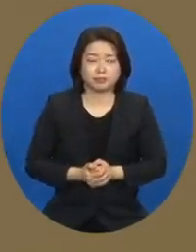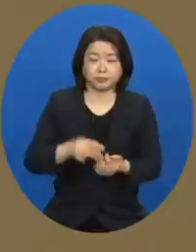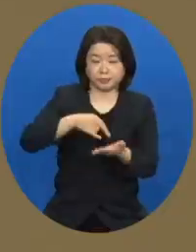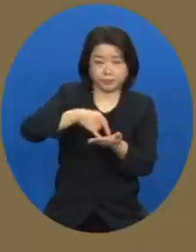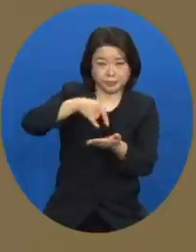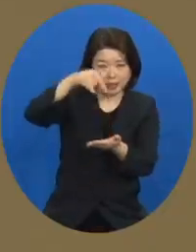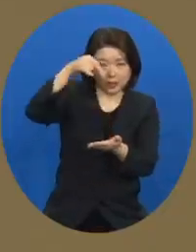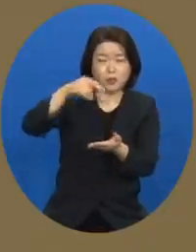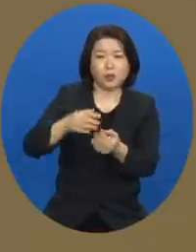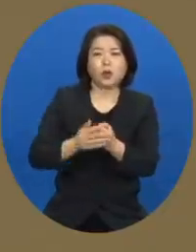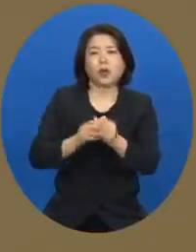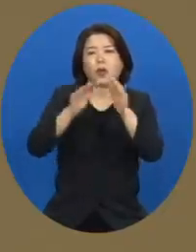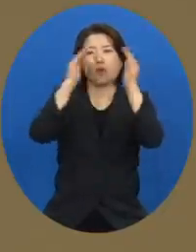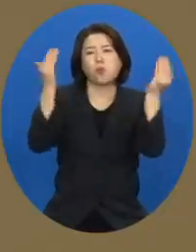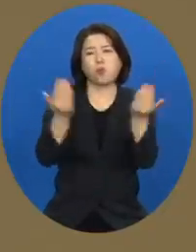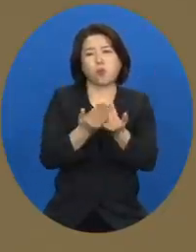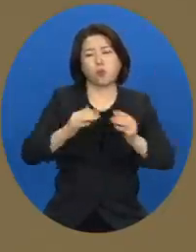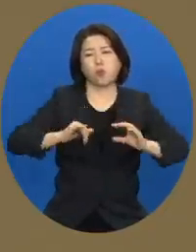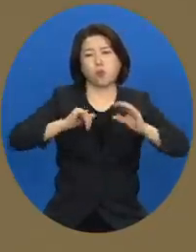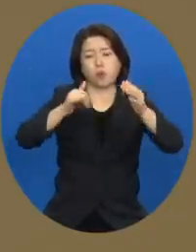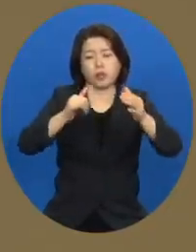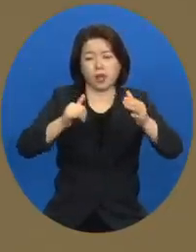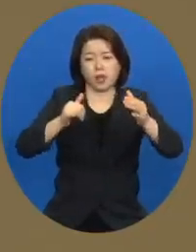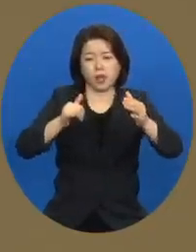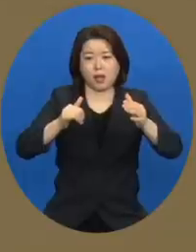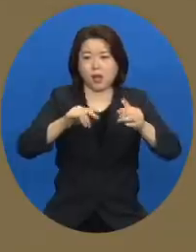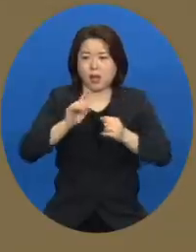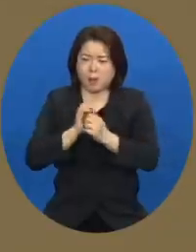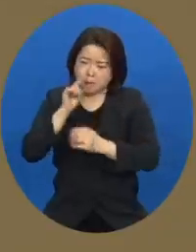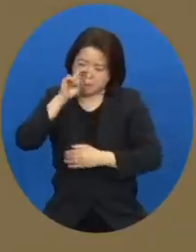에녹은 온 세상에 타락했던 시절에